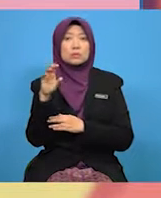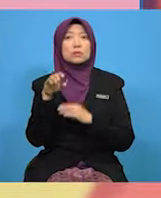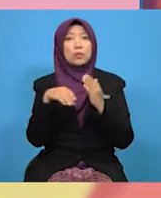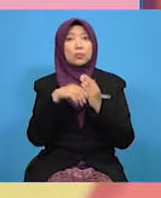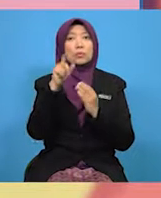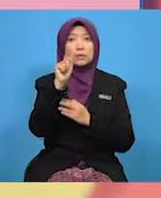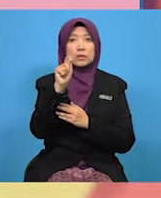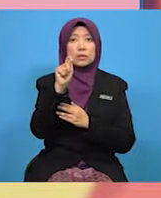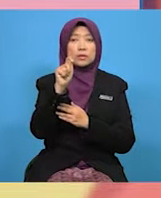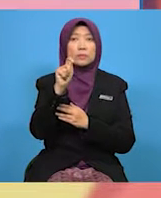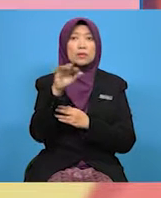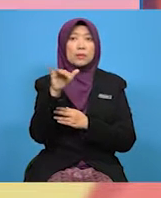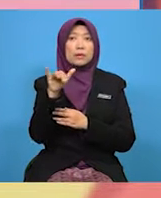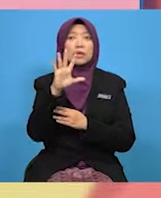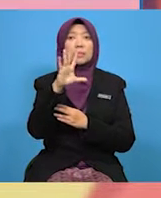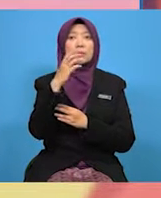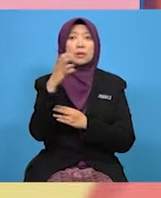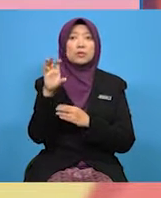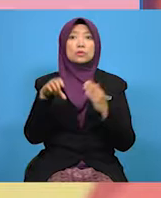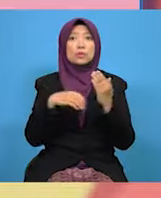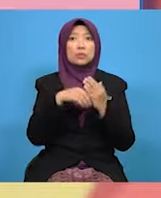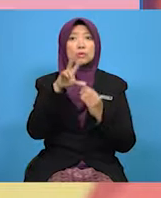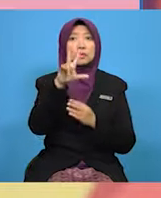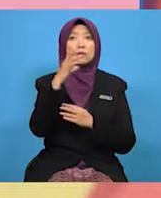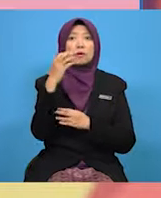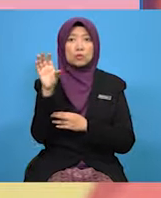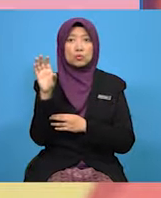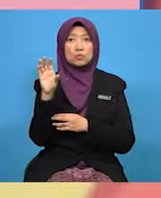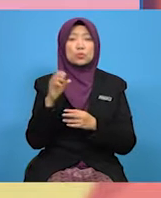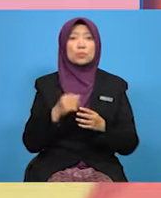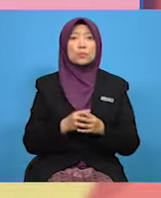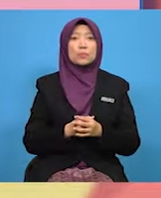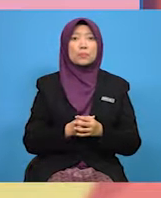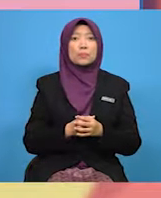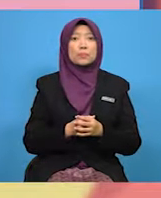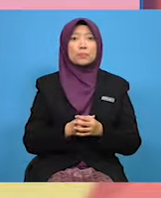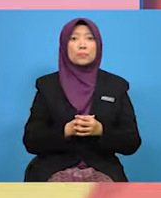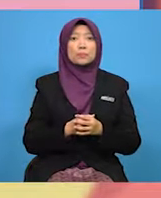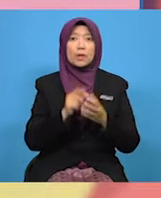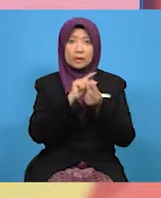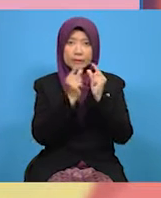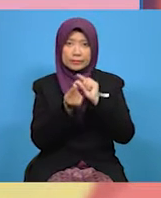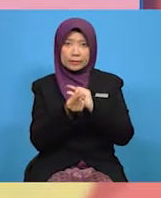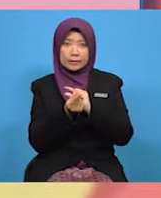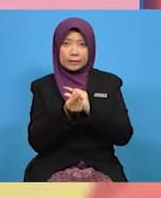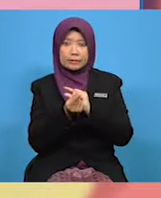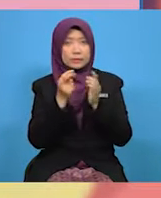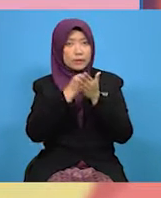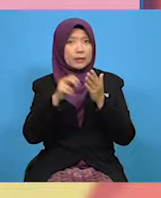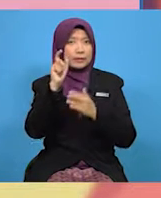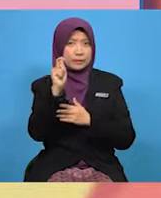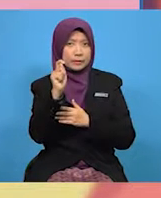sama dengan di Meratus Kampung 300 gantikan nilai T